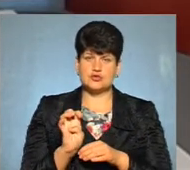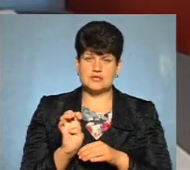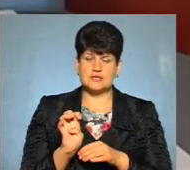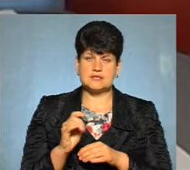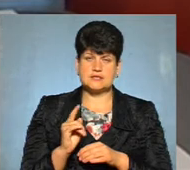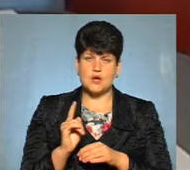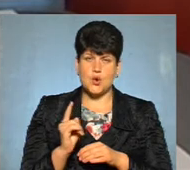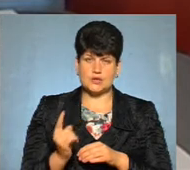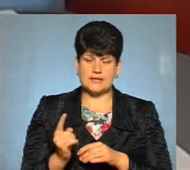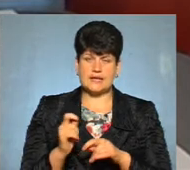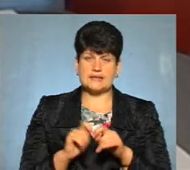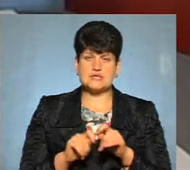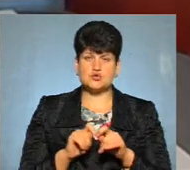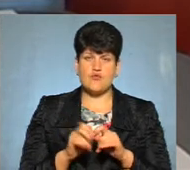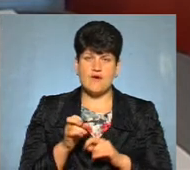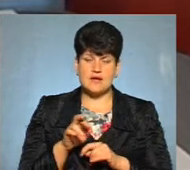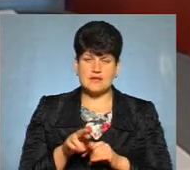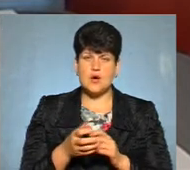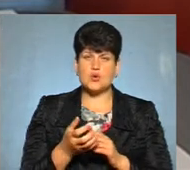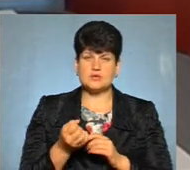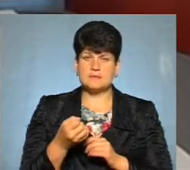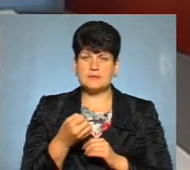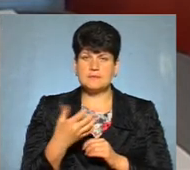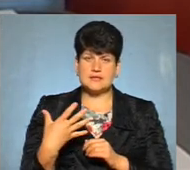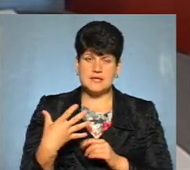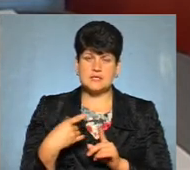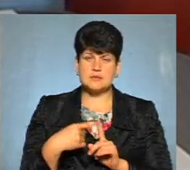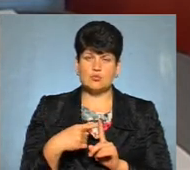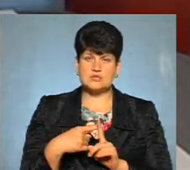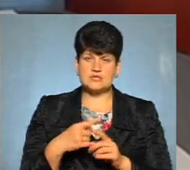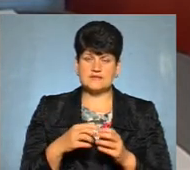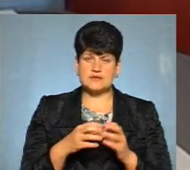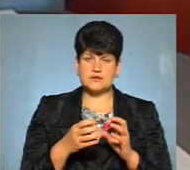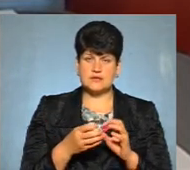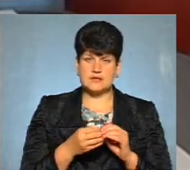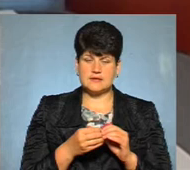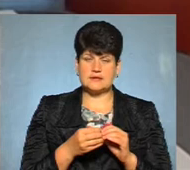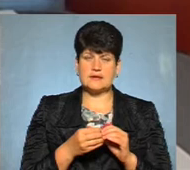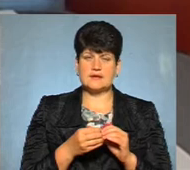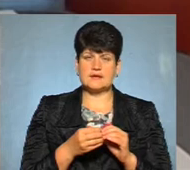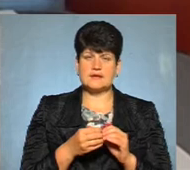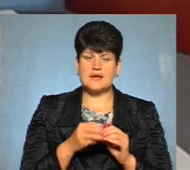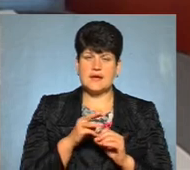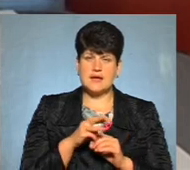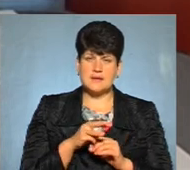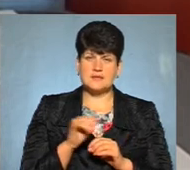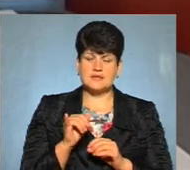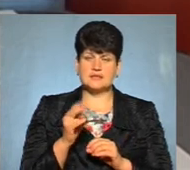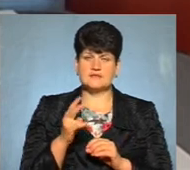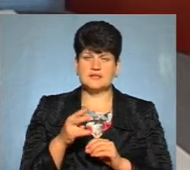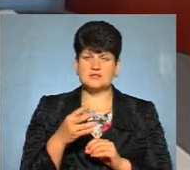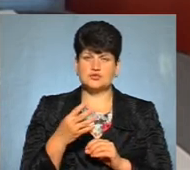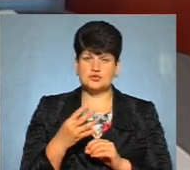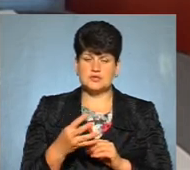1401 тестування, отримали 15 позитивних результатів на імуноглобуліни М і